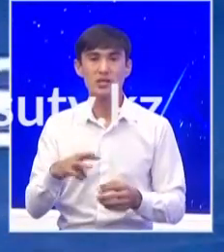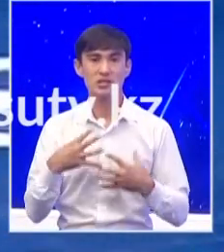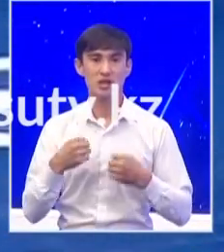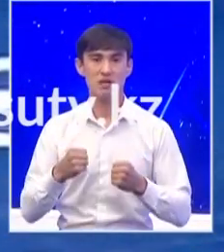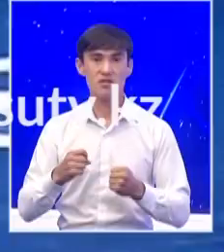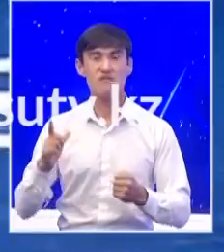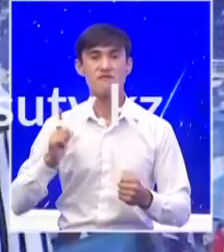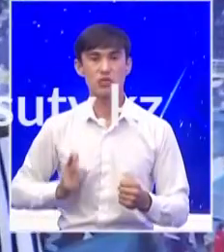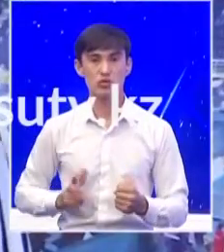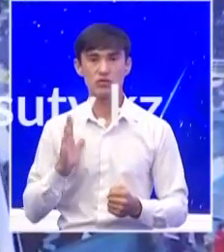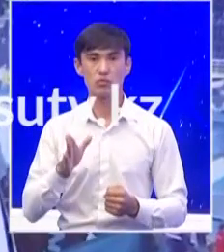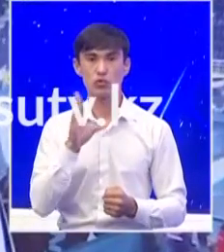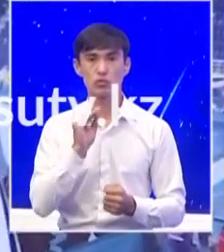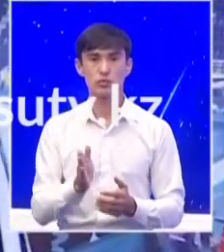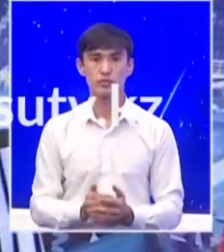и выносливей.